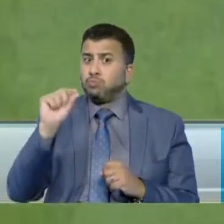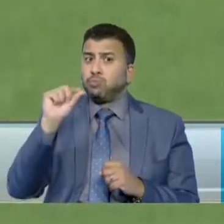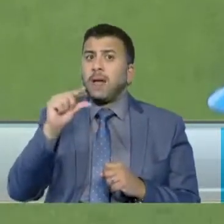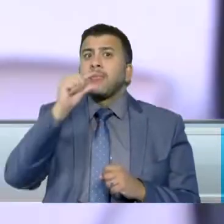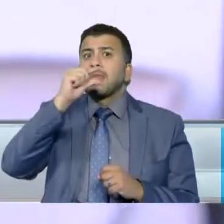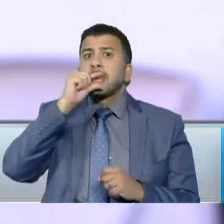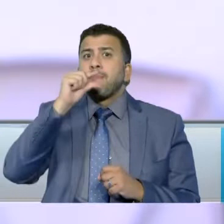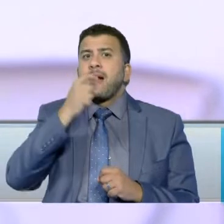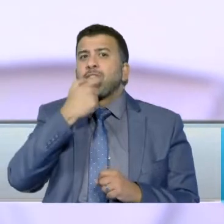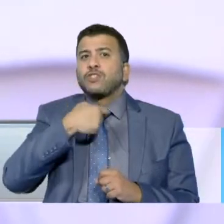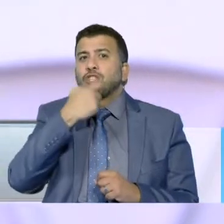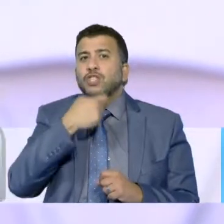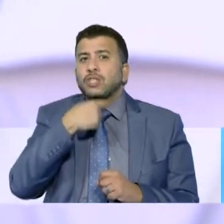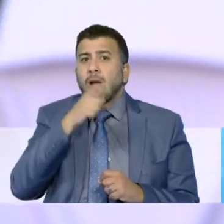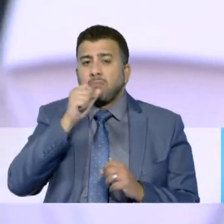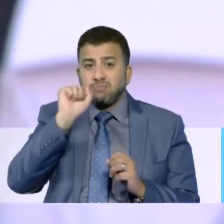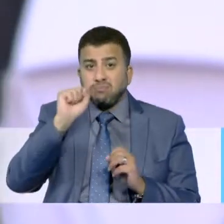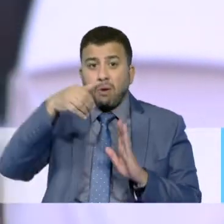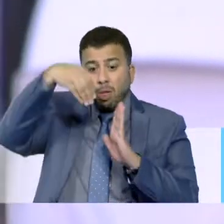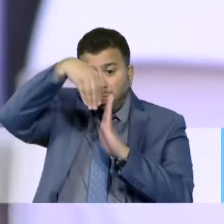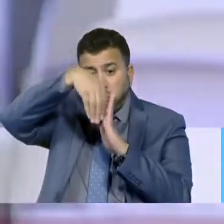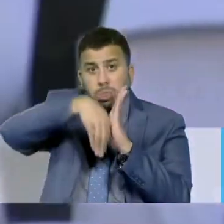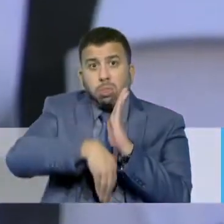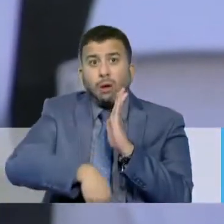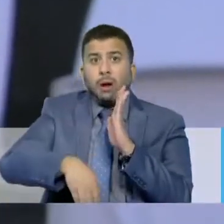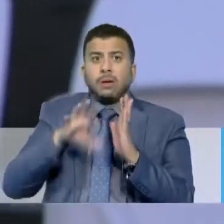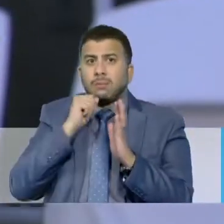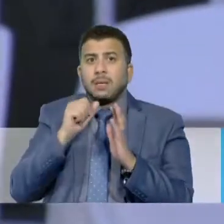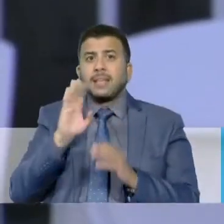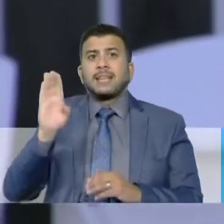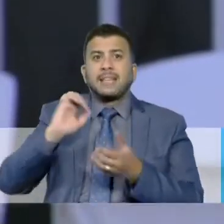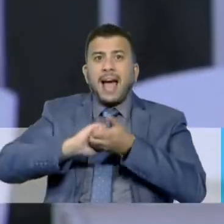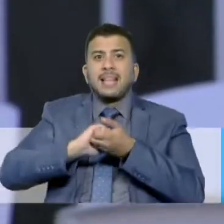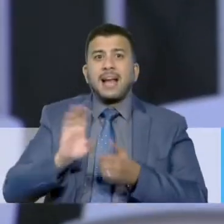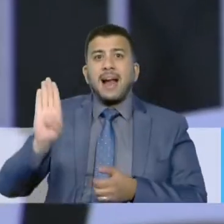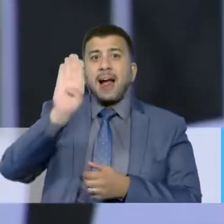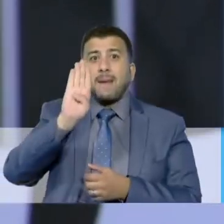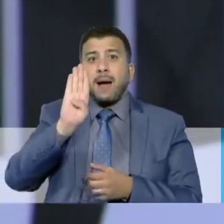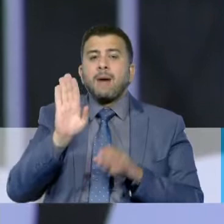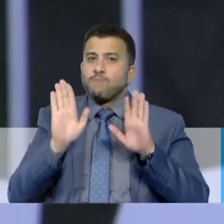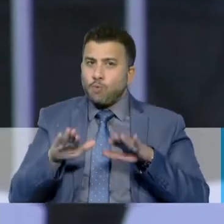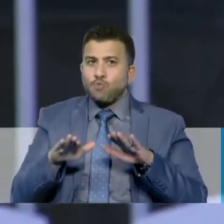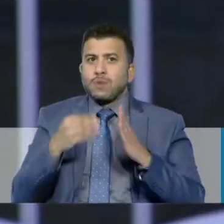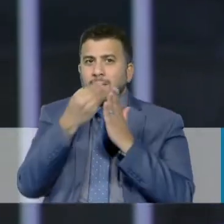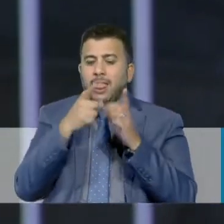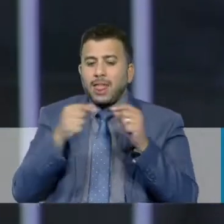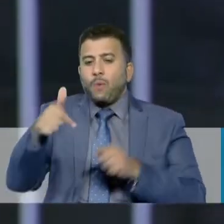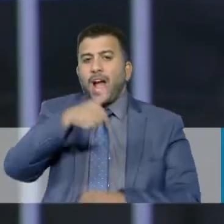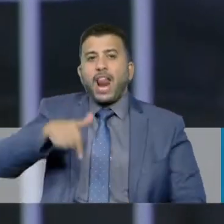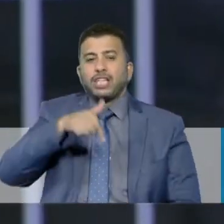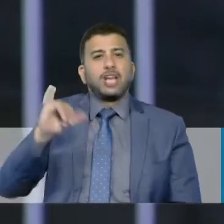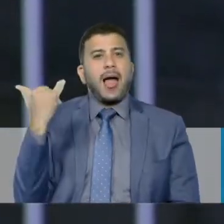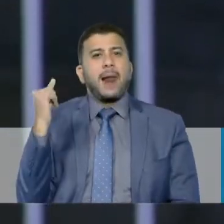مع دبل فجيرة المهدد بقوة للهبوط، في حين اقترب اتحاد كلباء من ضمان البقاء في دوري الخليج